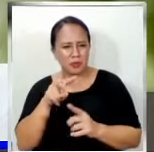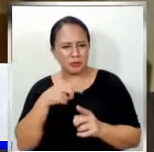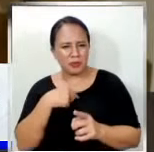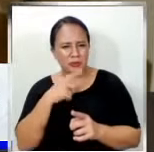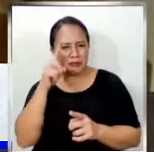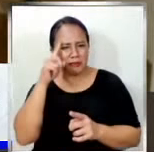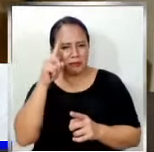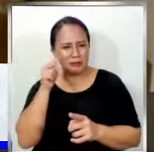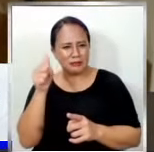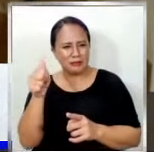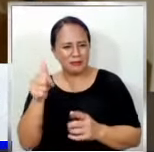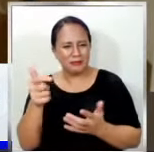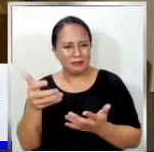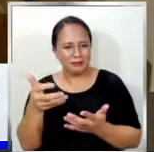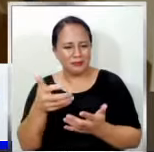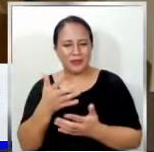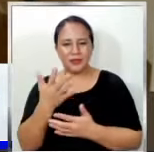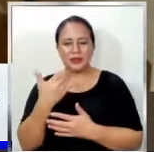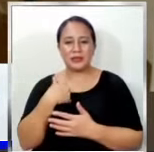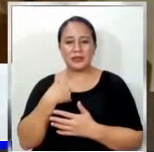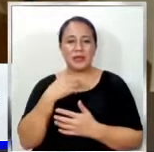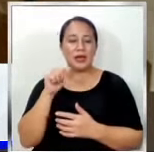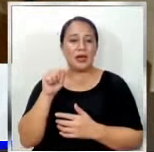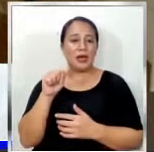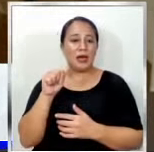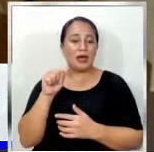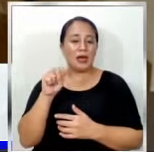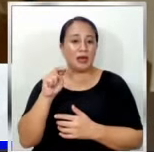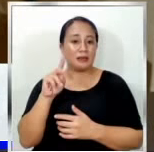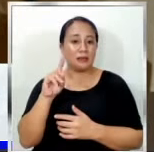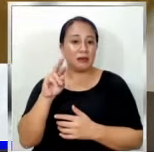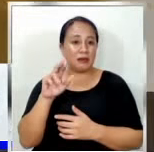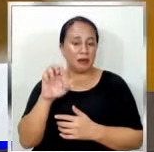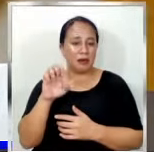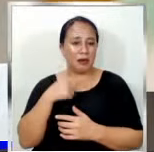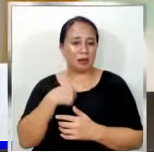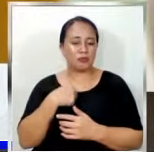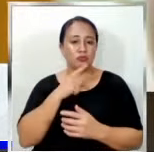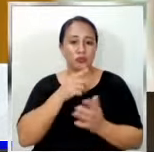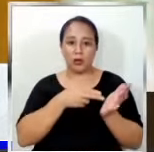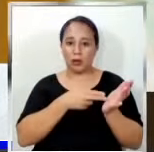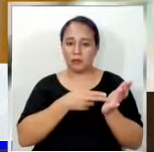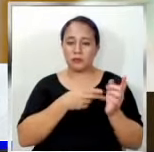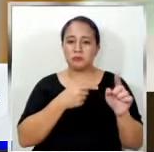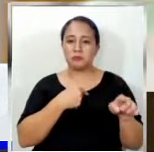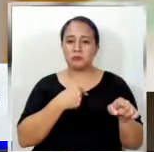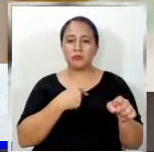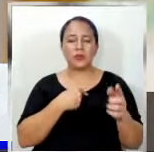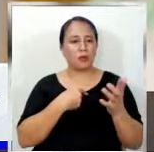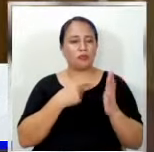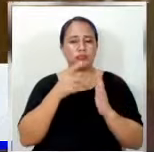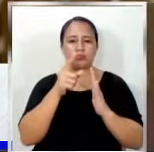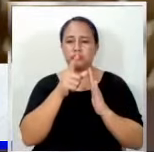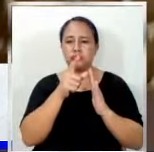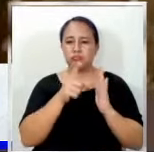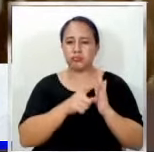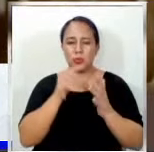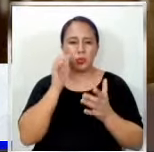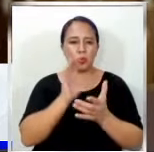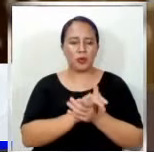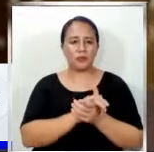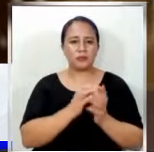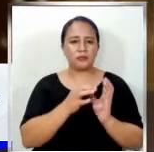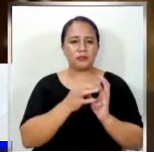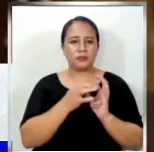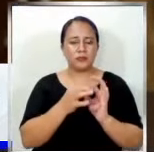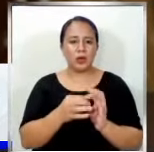kanya. Para kay Andrea Torres, ang pagiging makatotohanan ng kwento ng Legal Wives ay malaking bahagi sa kung paano